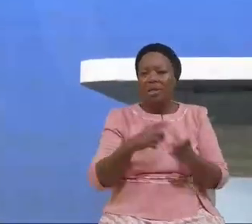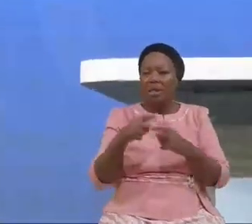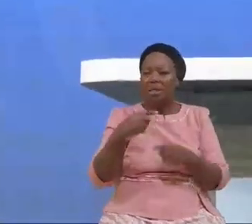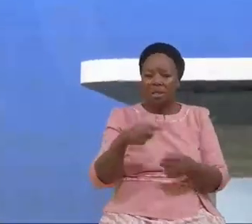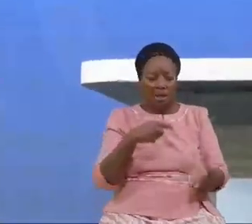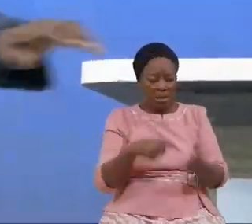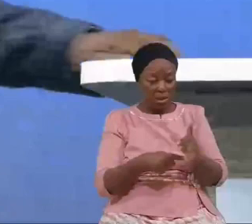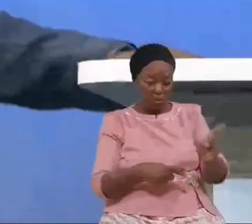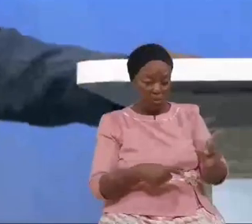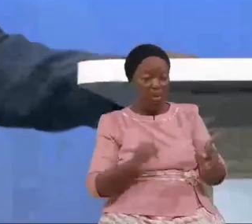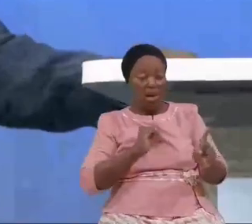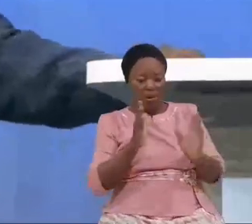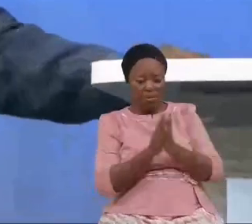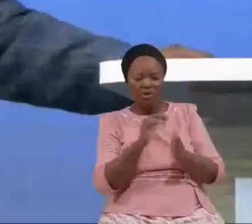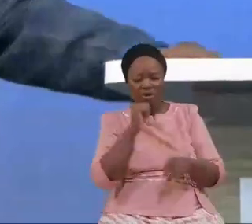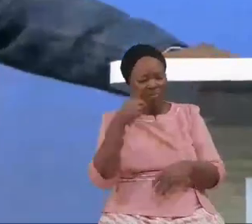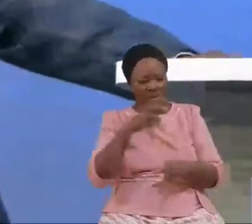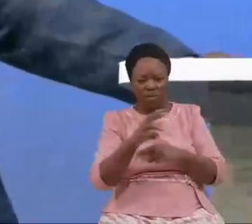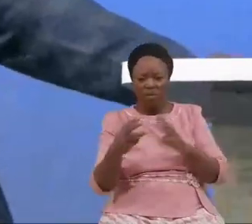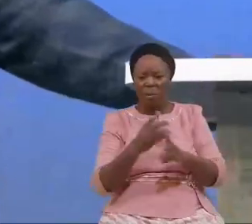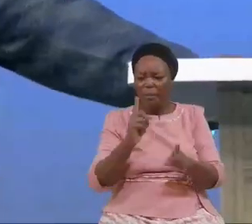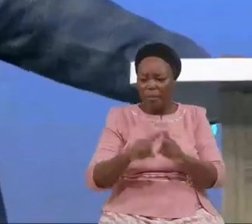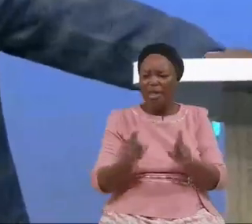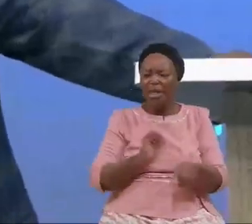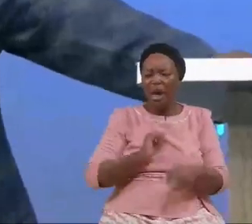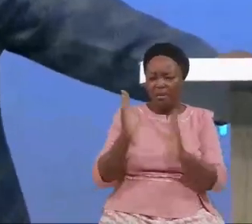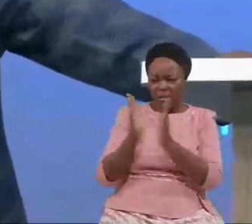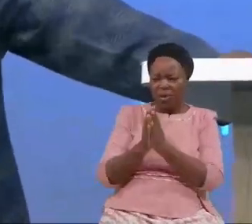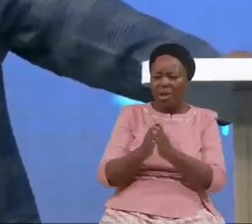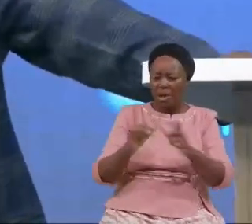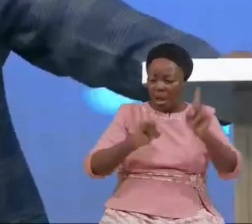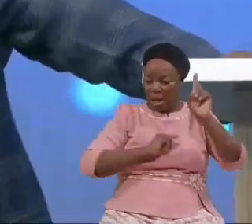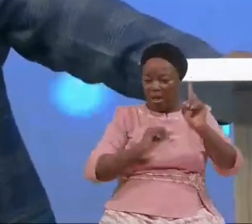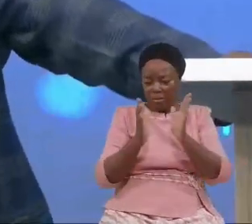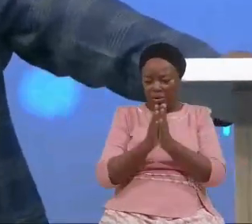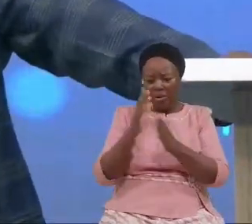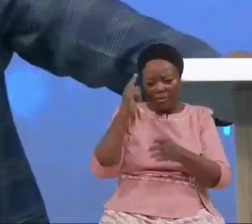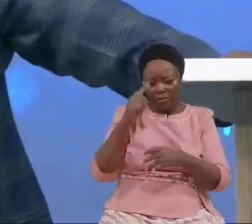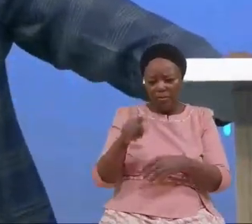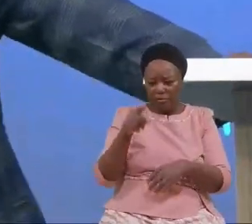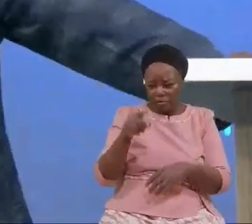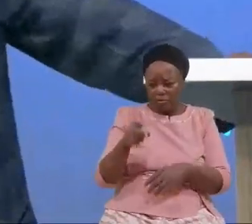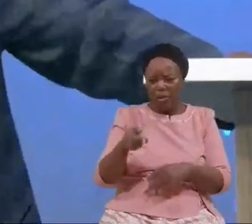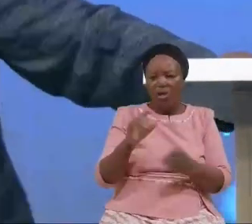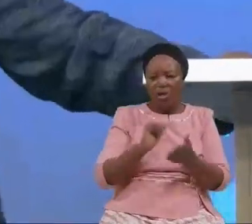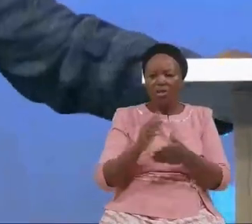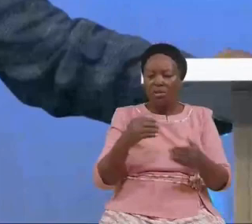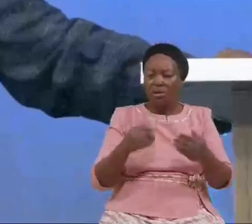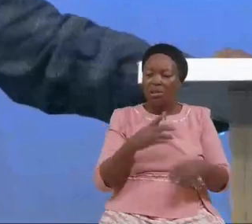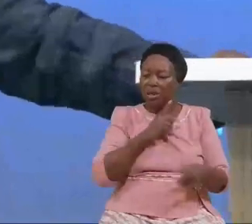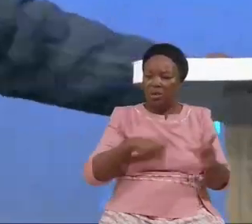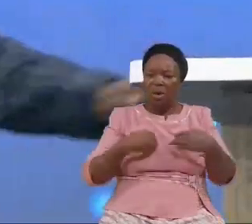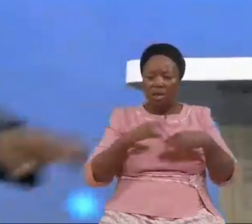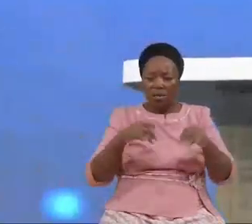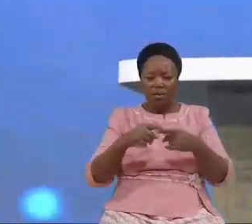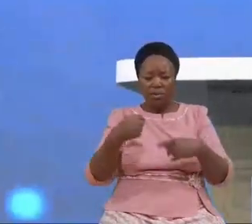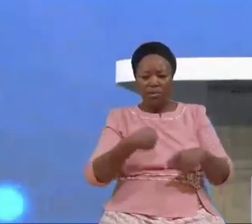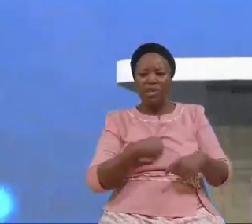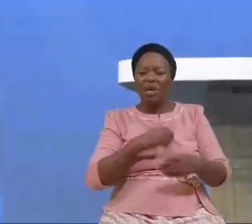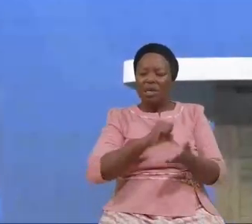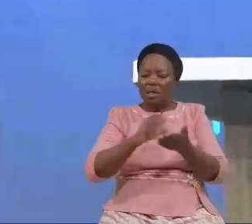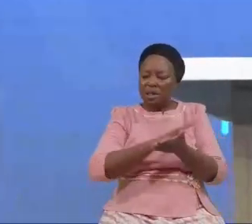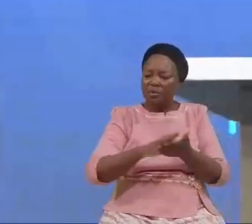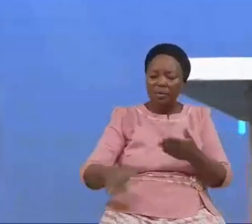je le prépare pour le monde mais je prie pour ceux qui croient que tu m'as donné centrifie les